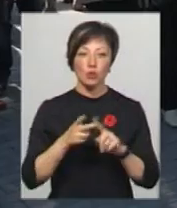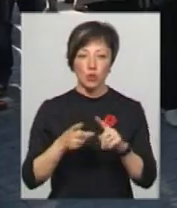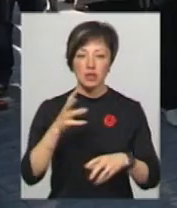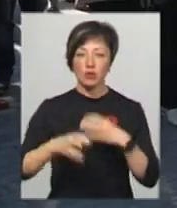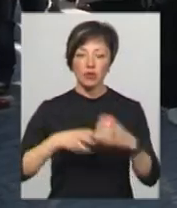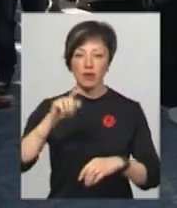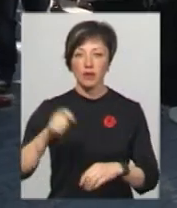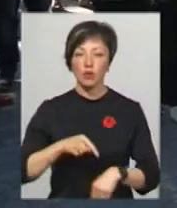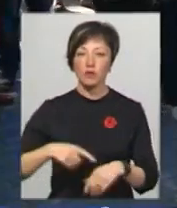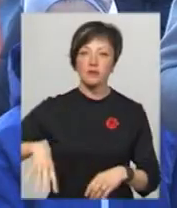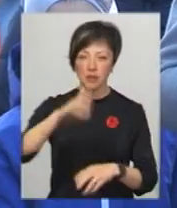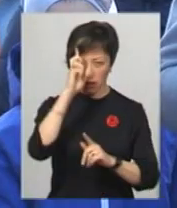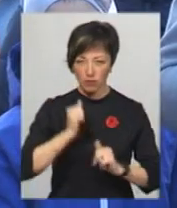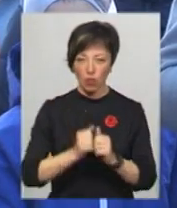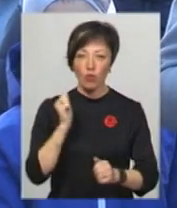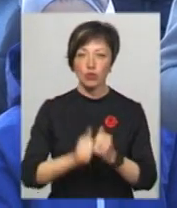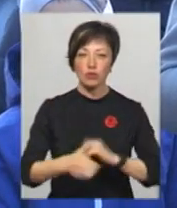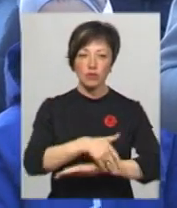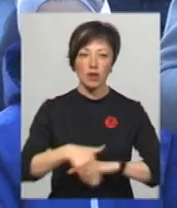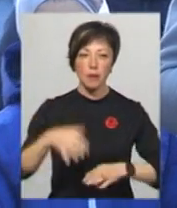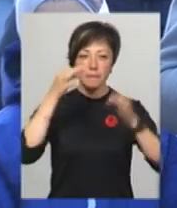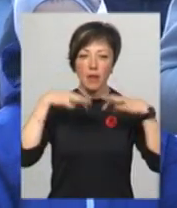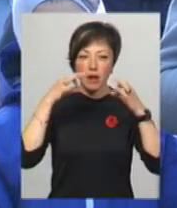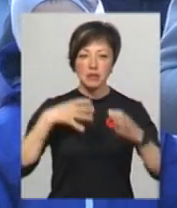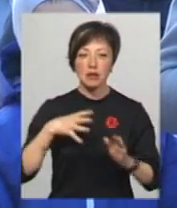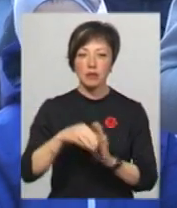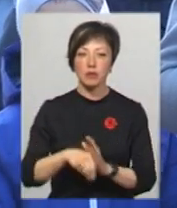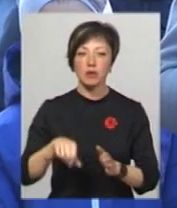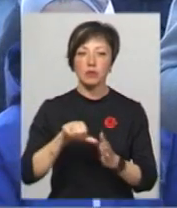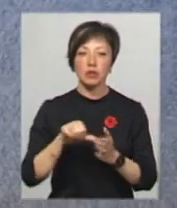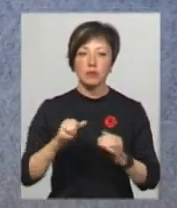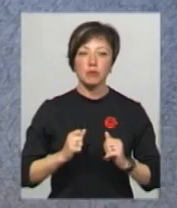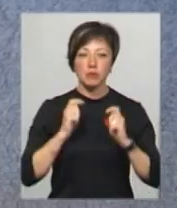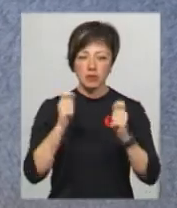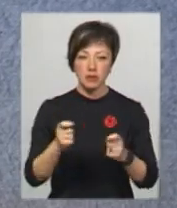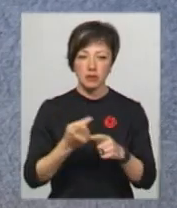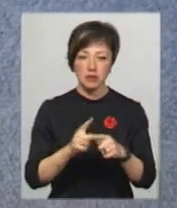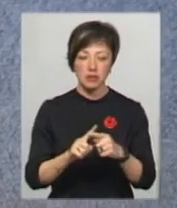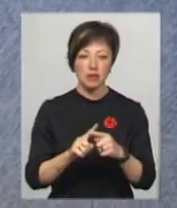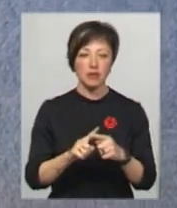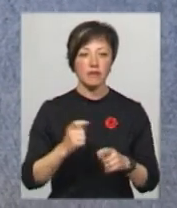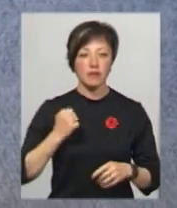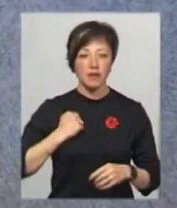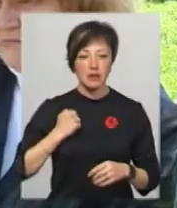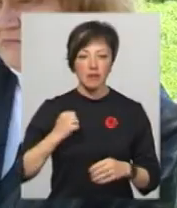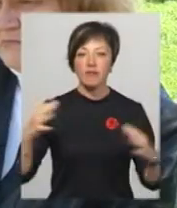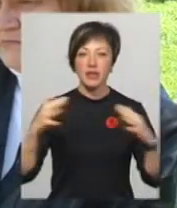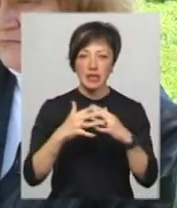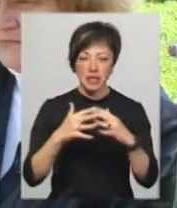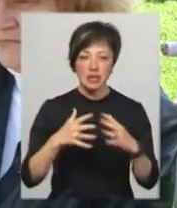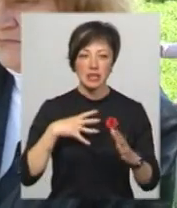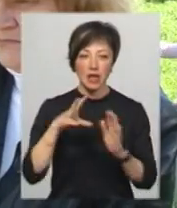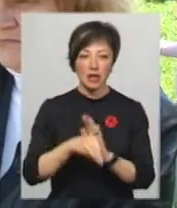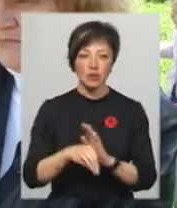всієї країни. По кожному дворі плакало загиблих. У учасниці покладання Зої Буцяховської у цій війні загинув дід.